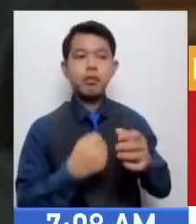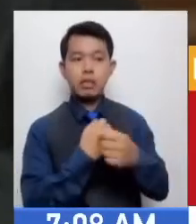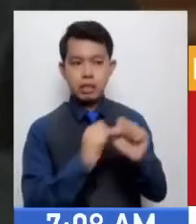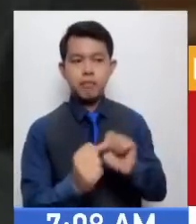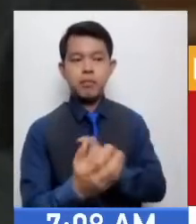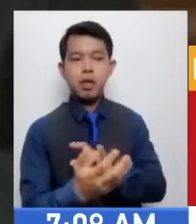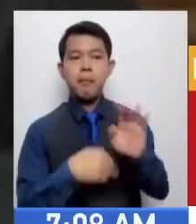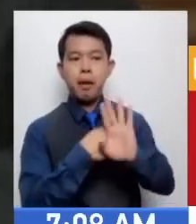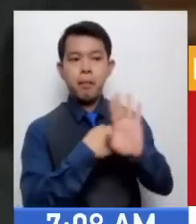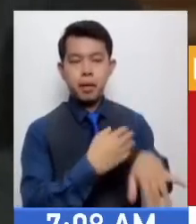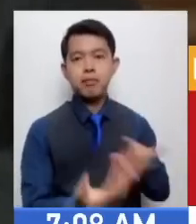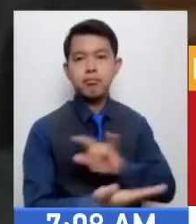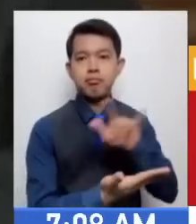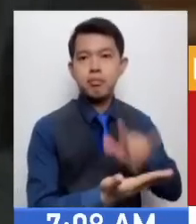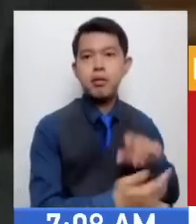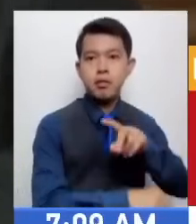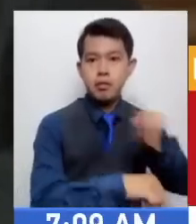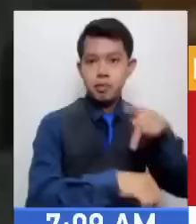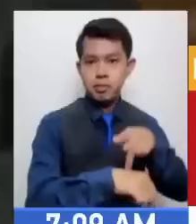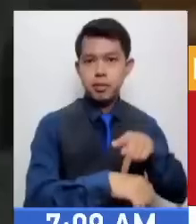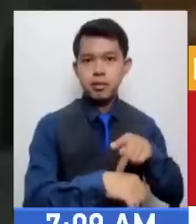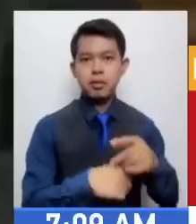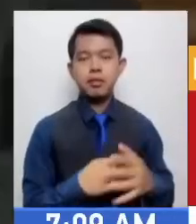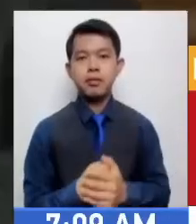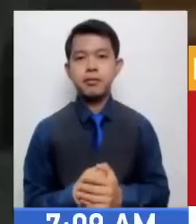sabihin ang hindi